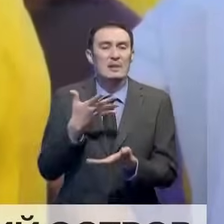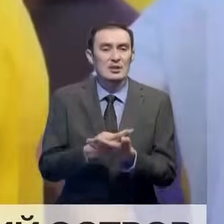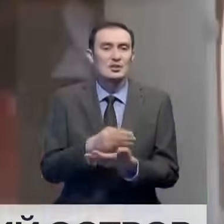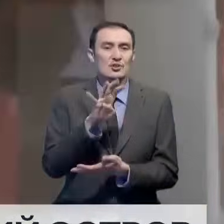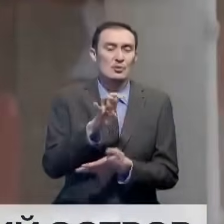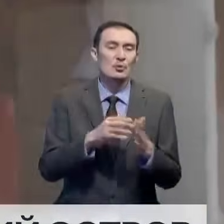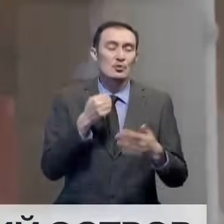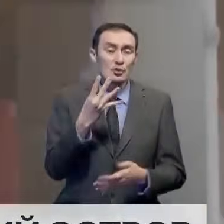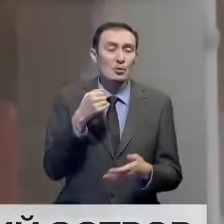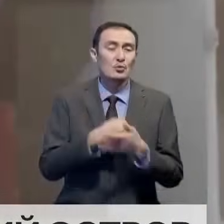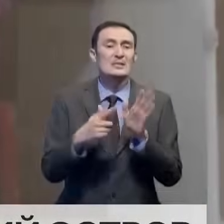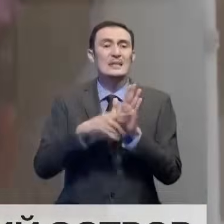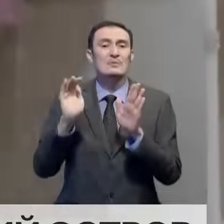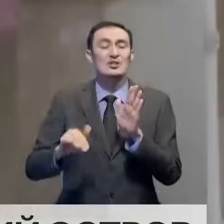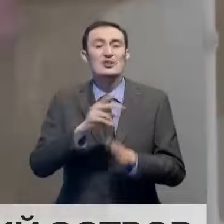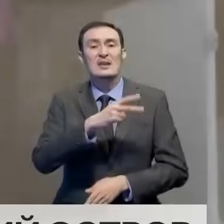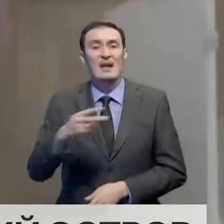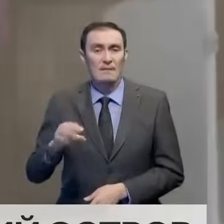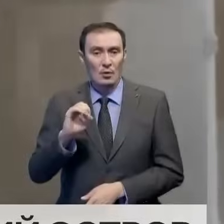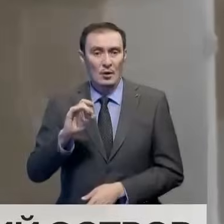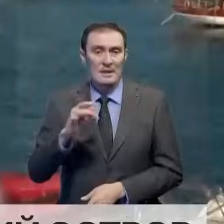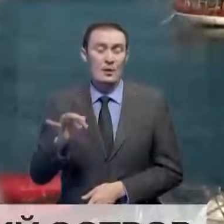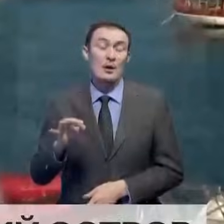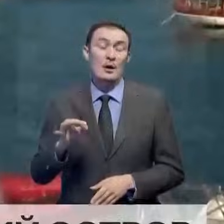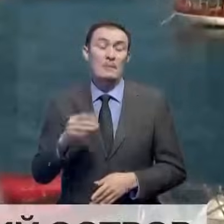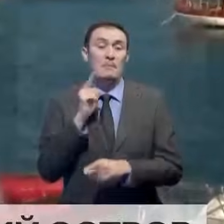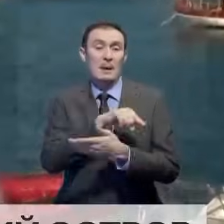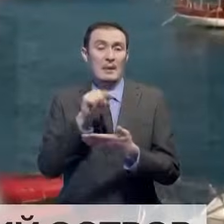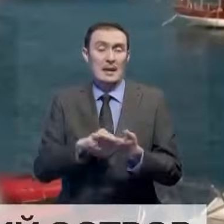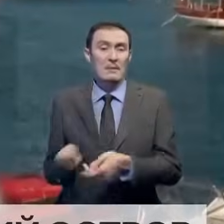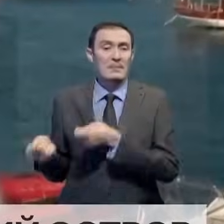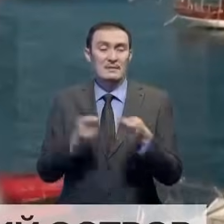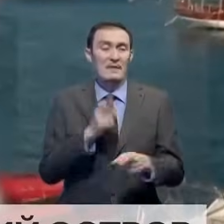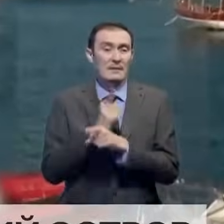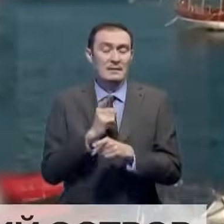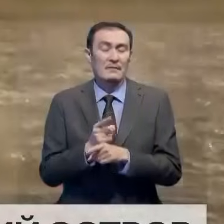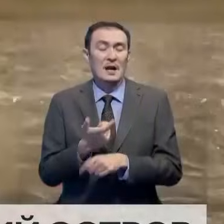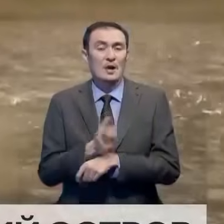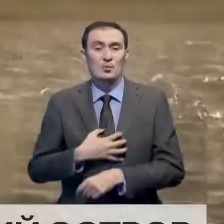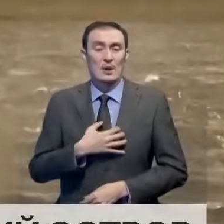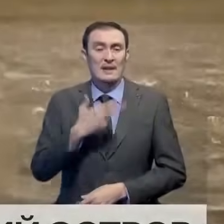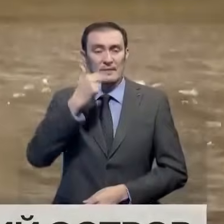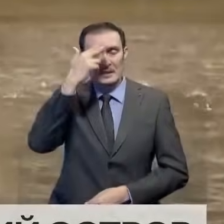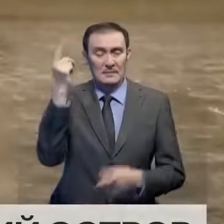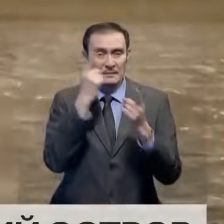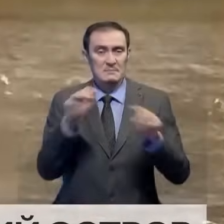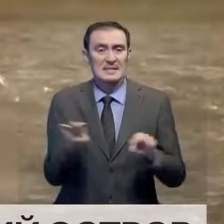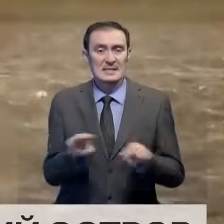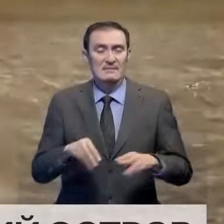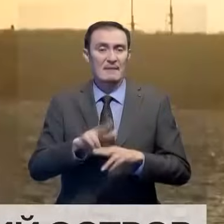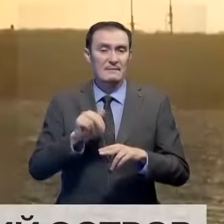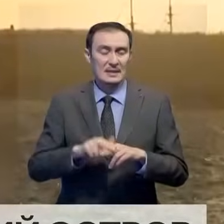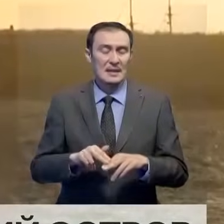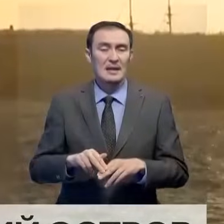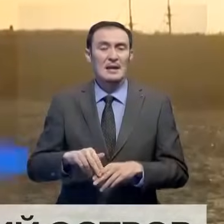от 4 до 7 тысяч евро. Проблема нелегальной миграции остается наиболее актуальной в Италии. По данным местного министерства внутренних